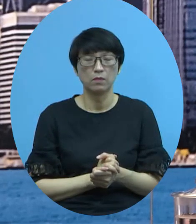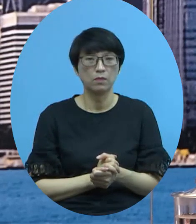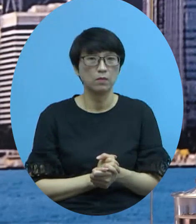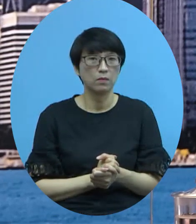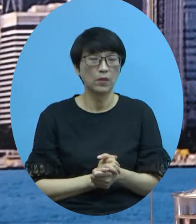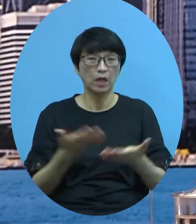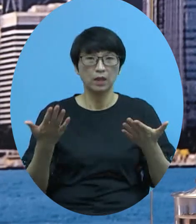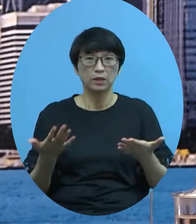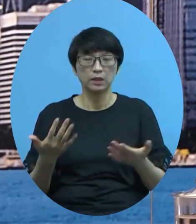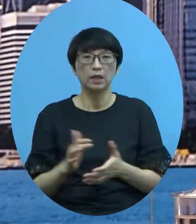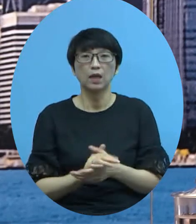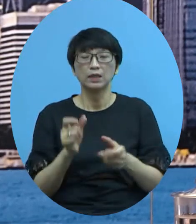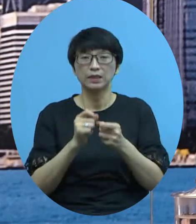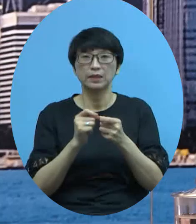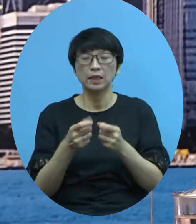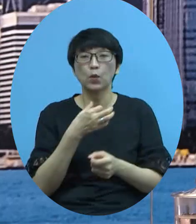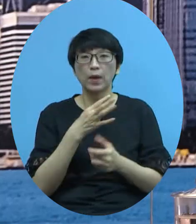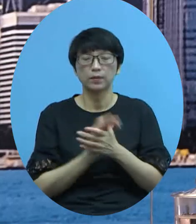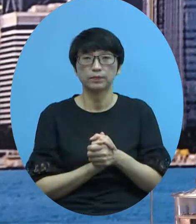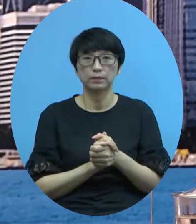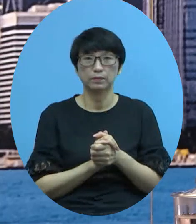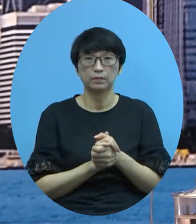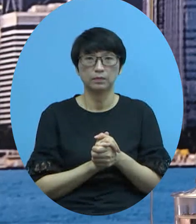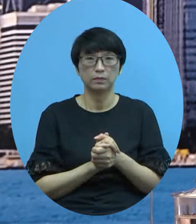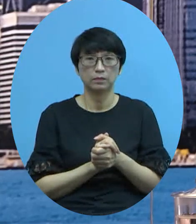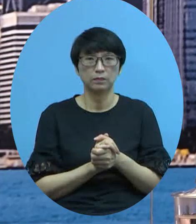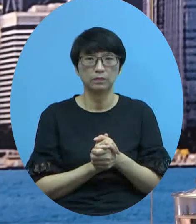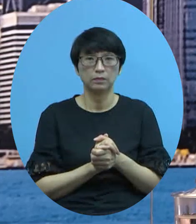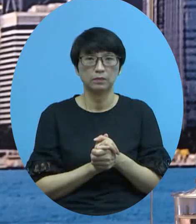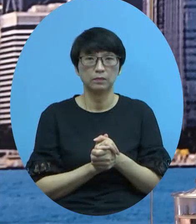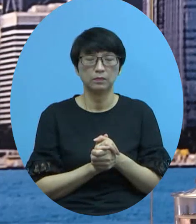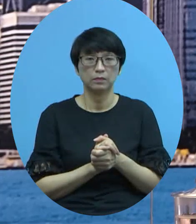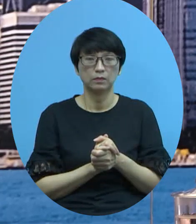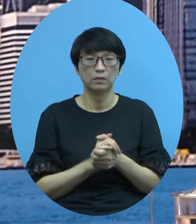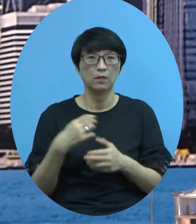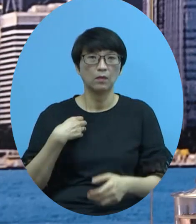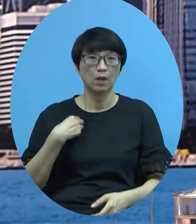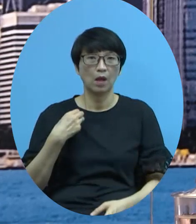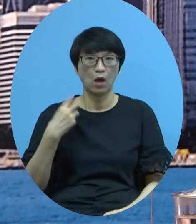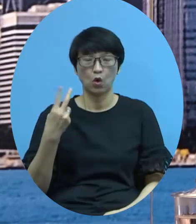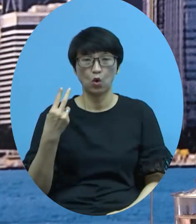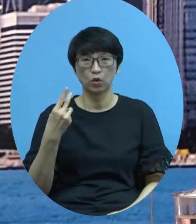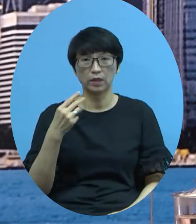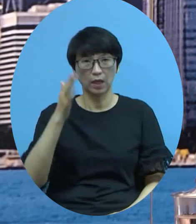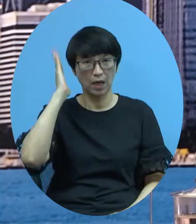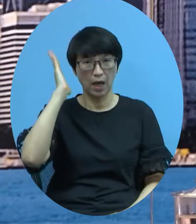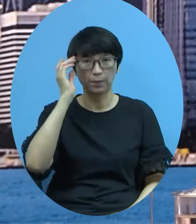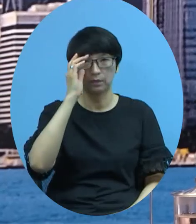我而家手頭上冇呢個資料。 好，下一位呢邊，呢邊綠色恤衫嗰位男士。